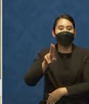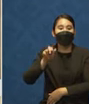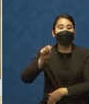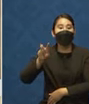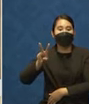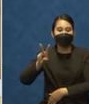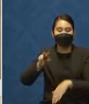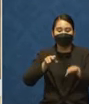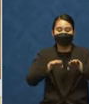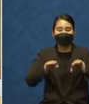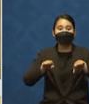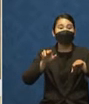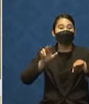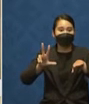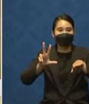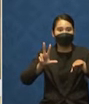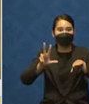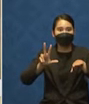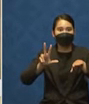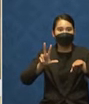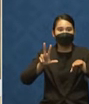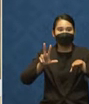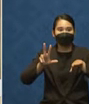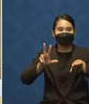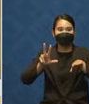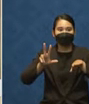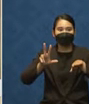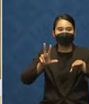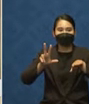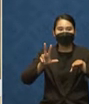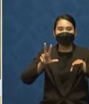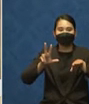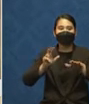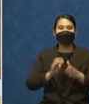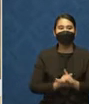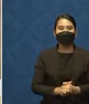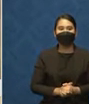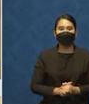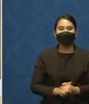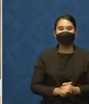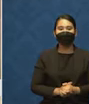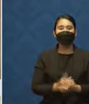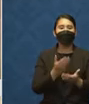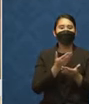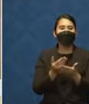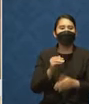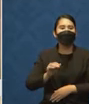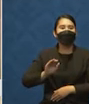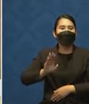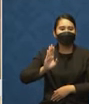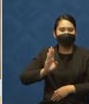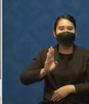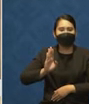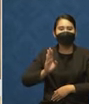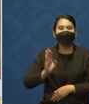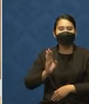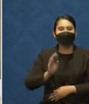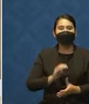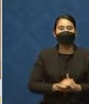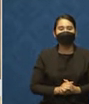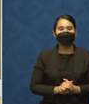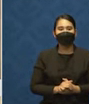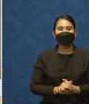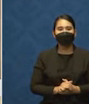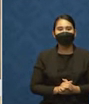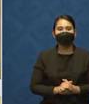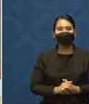ำครับรุ่น Hermes 900ครับซื้อจากบริษัท Elbit อิสราเอลซึ่งตร